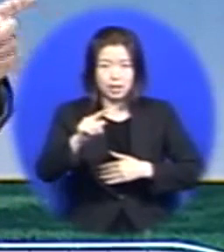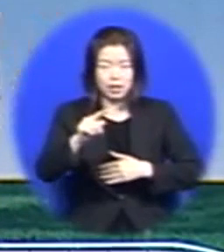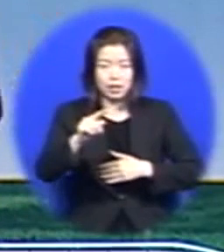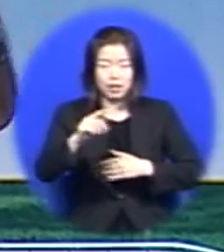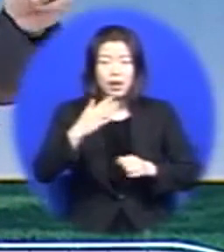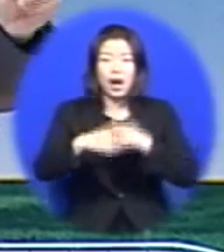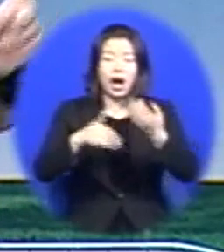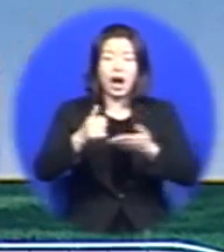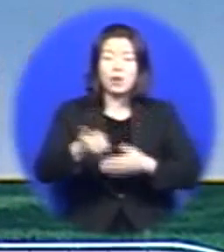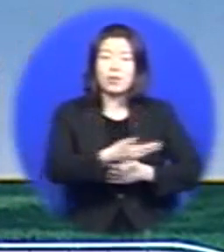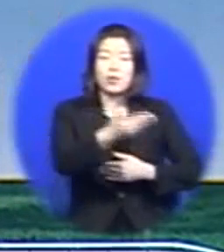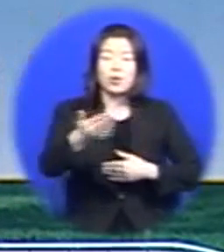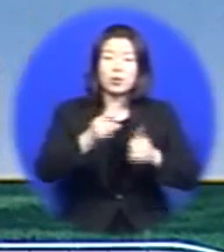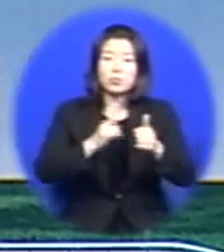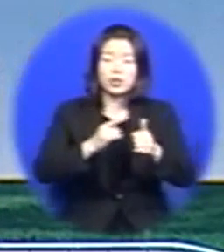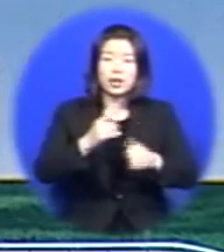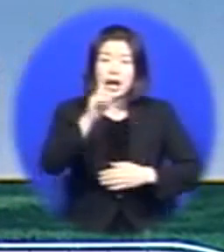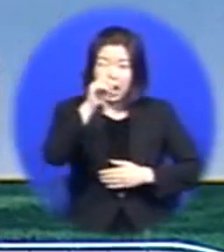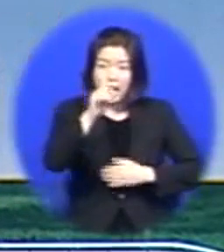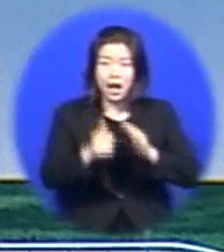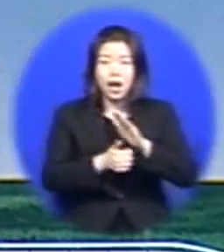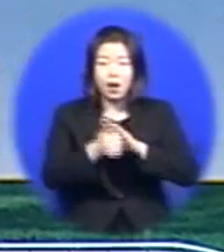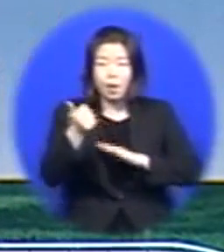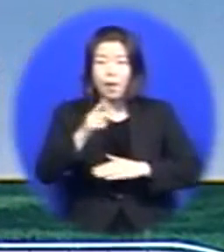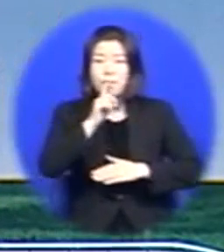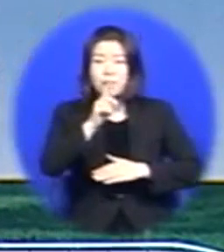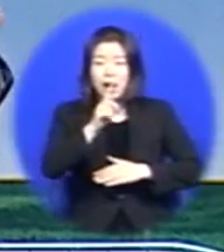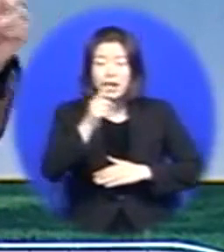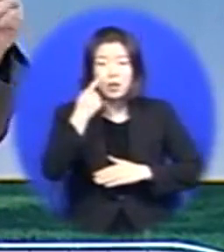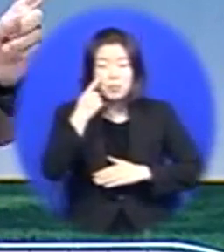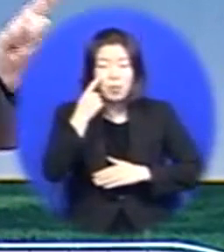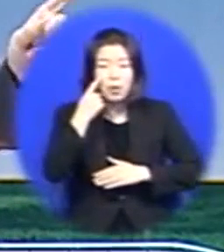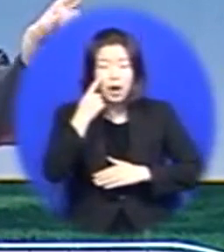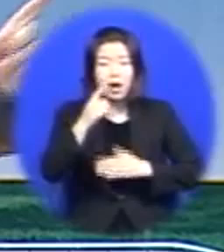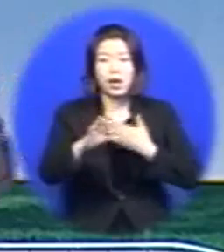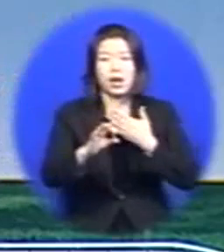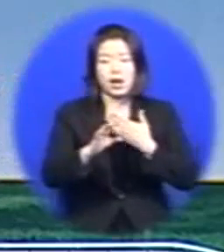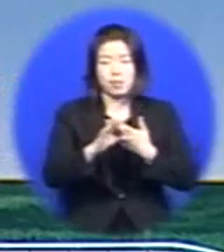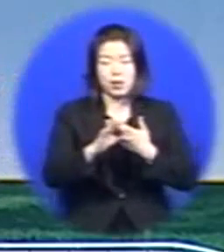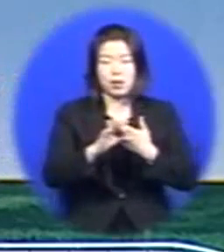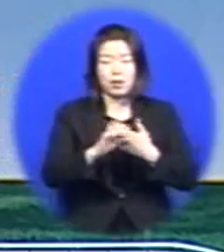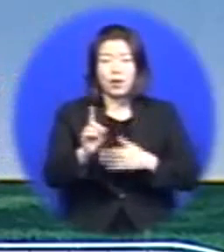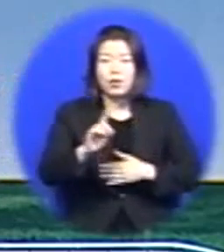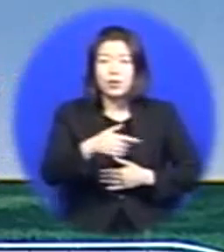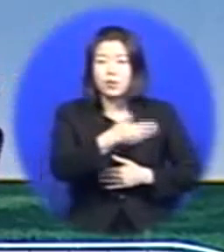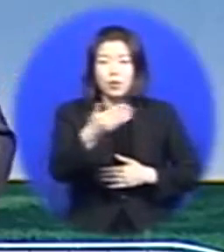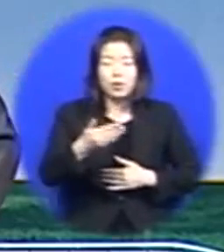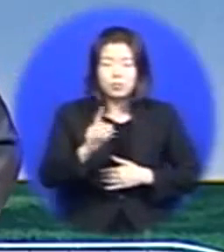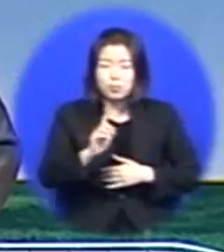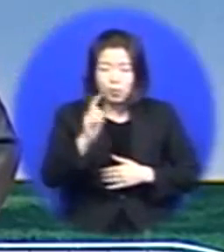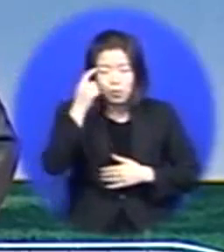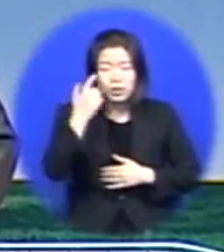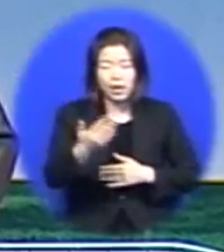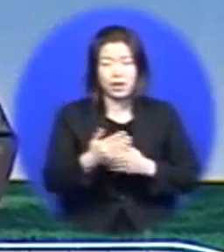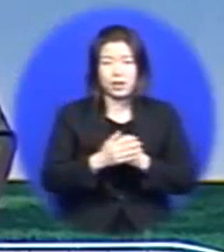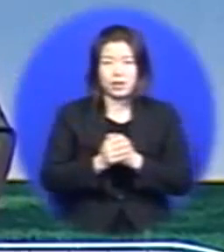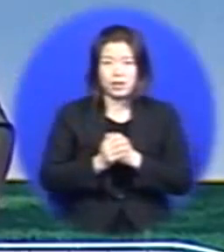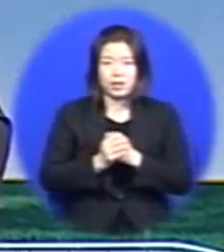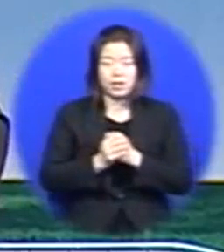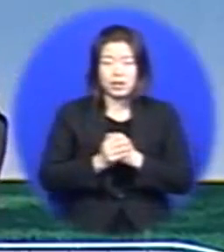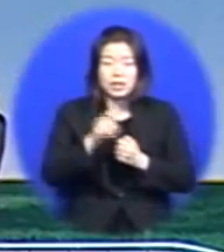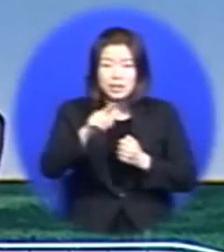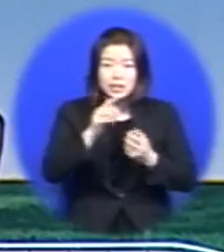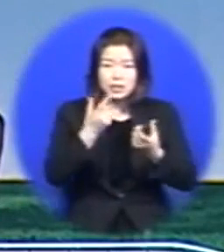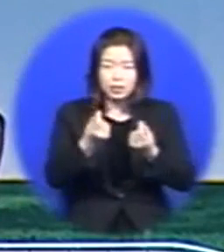여러분에게 한 가지 소원을 이야기해보라. 한 가지 소원을 한번 이야기해보라. 내가 들어줄게